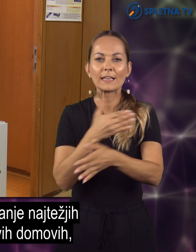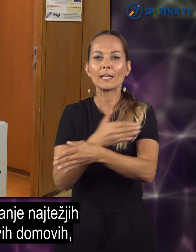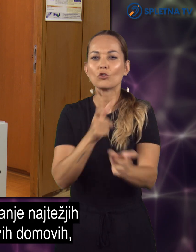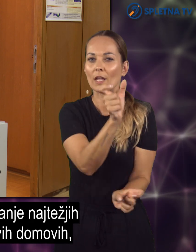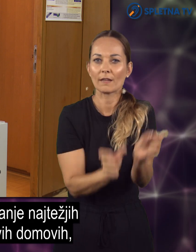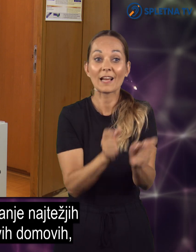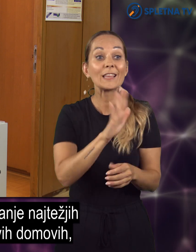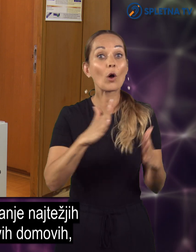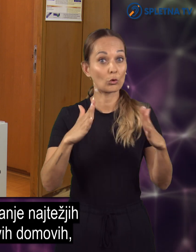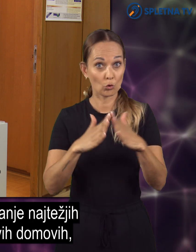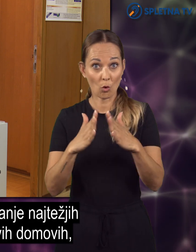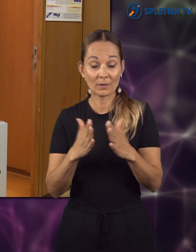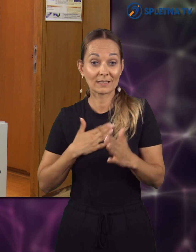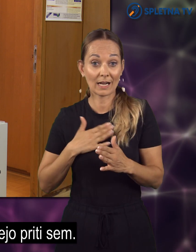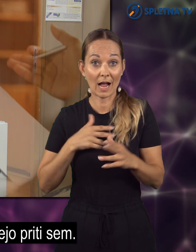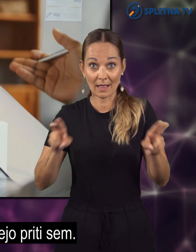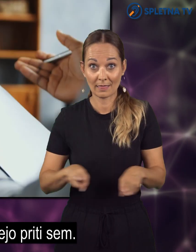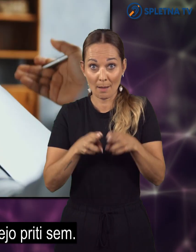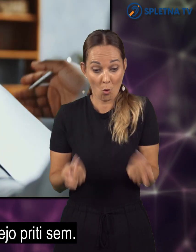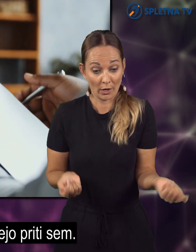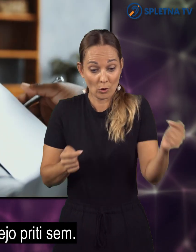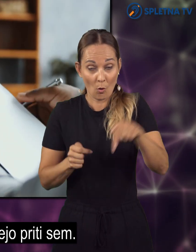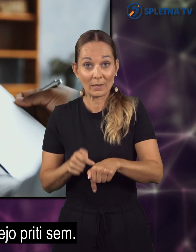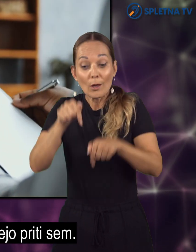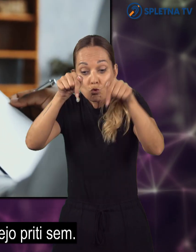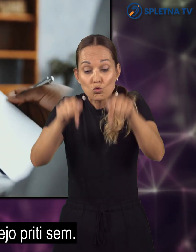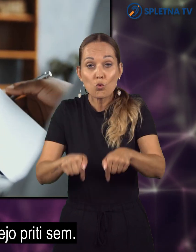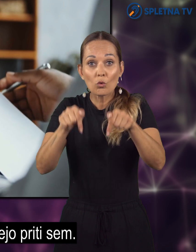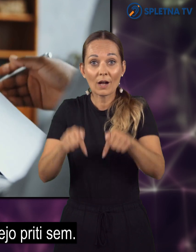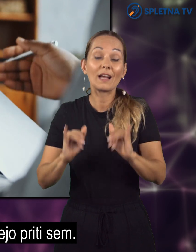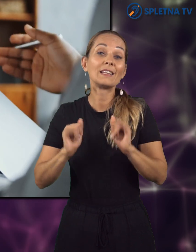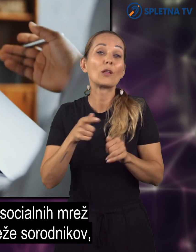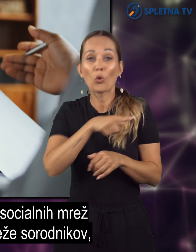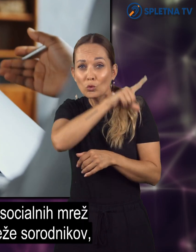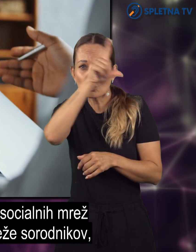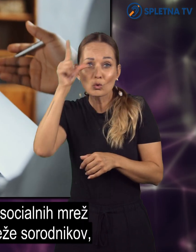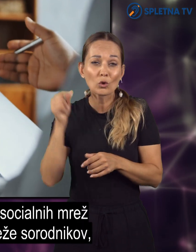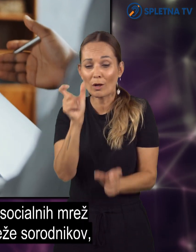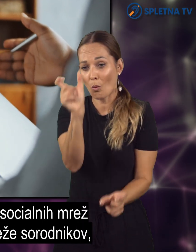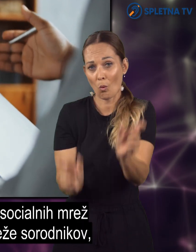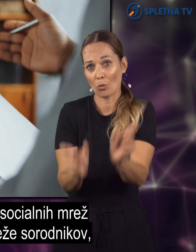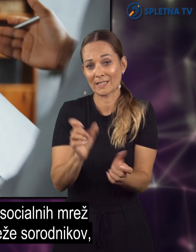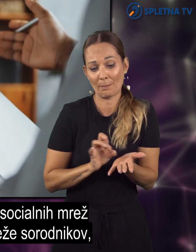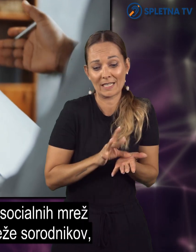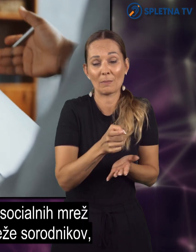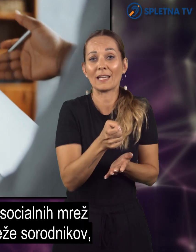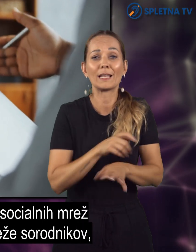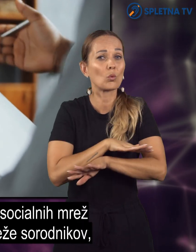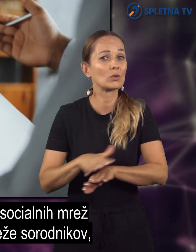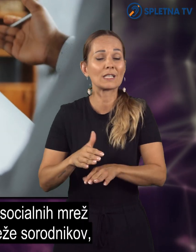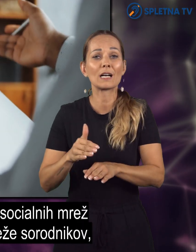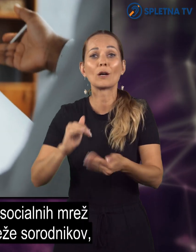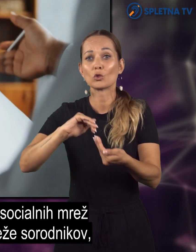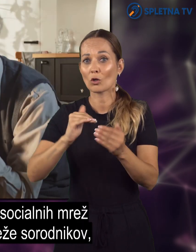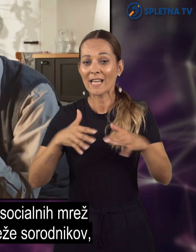najtežjih invalidov na njihovih domovih, ker ti ljudje ne morejo priti sem. So pa to ljudje, so osebe, ki so izpadle iz